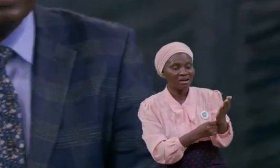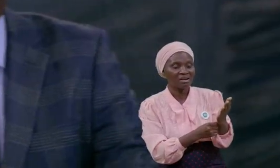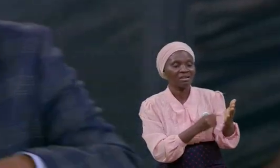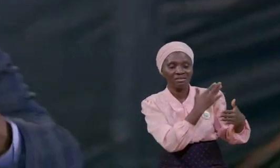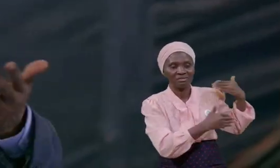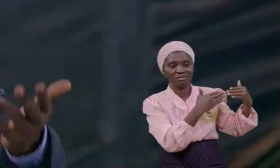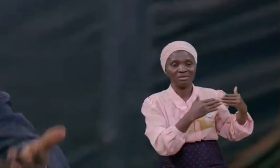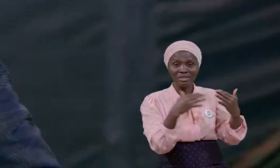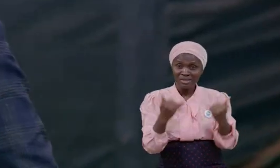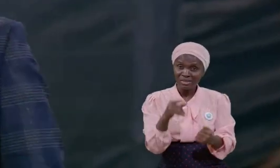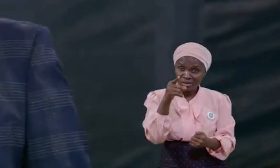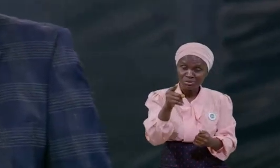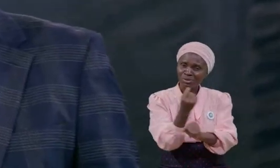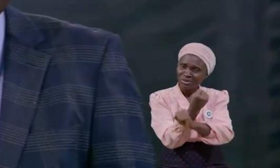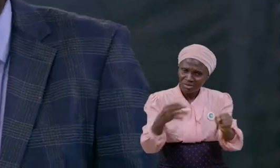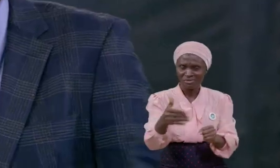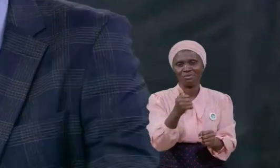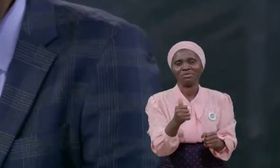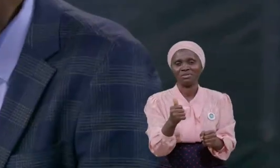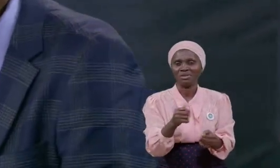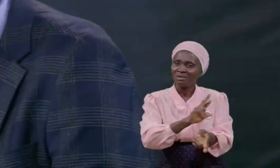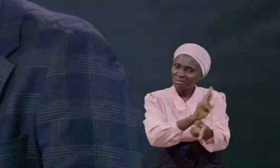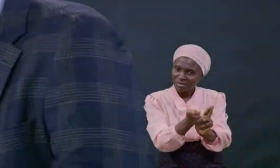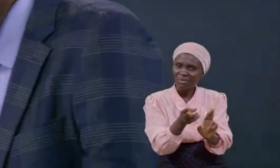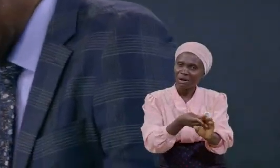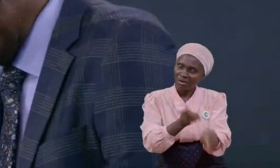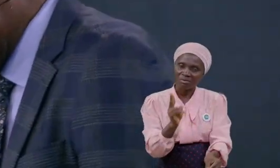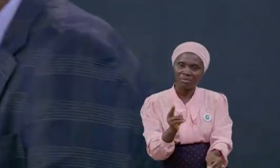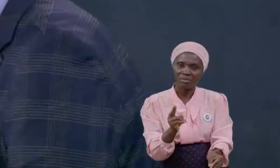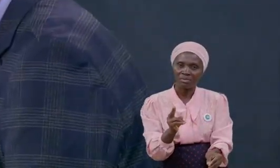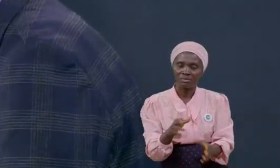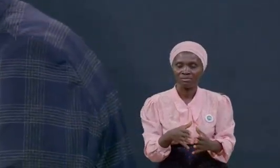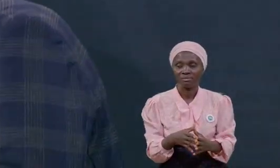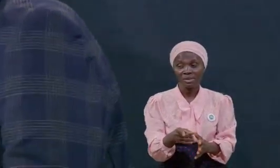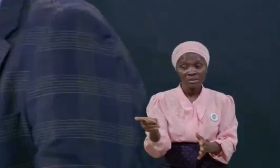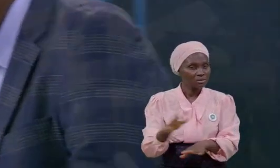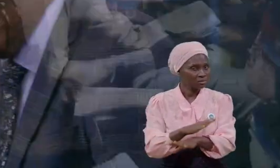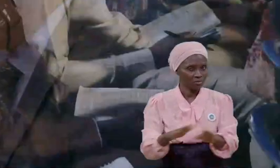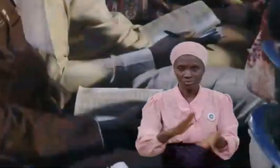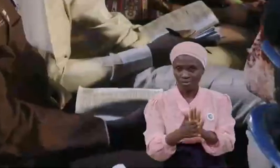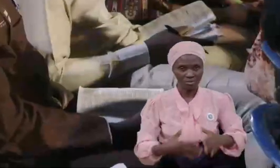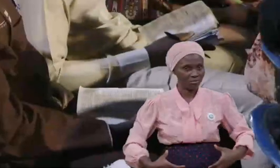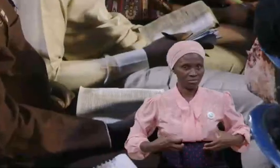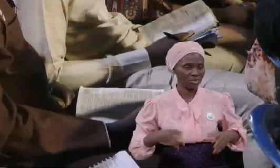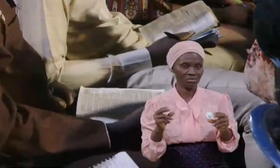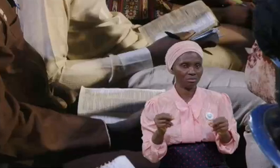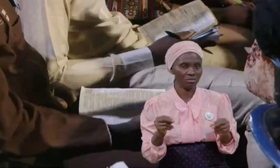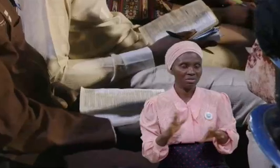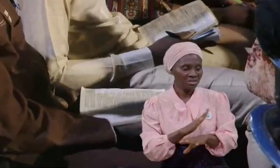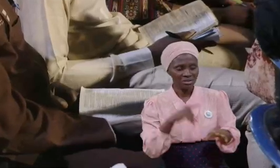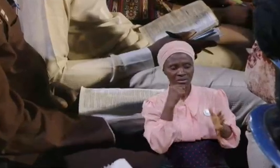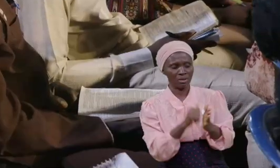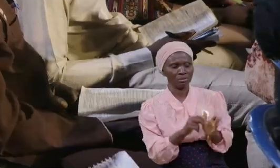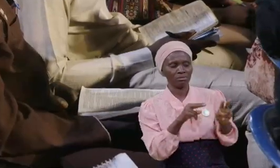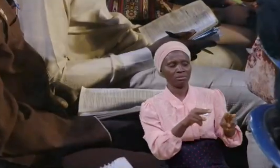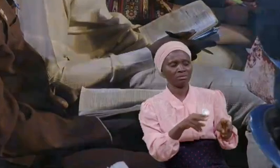repentez-vous, sortez. Ils ne sont pas fâchés. Vous leur dites, regardez comment ils nous parlent. Je